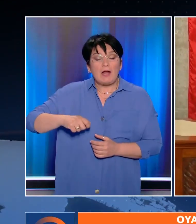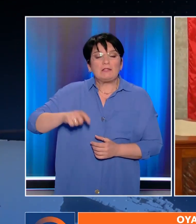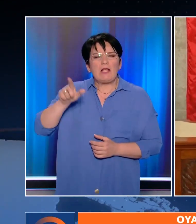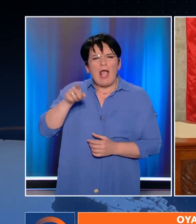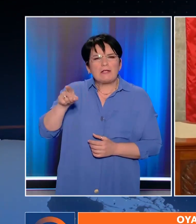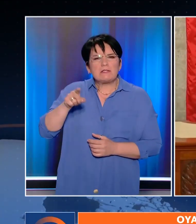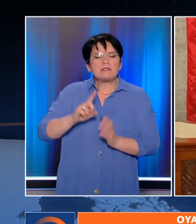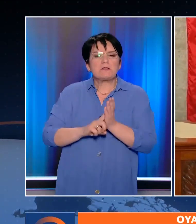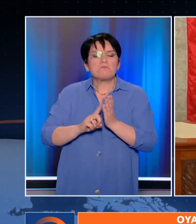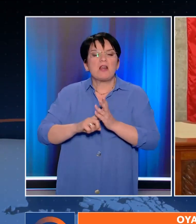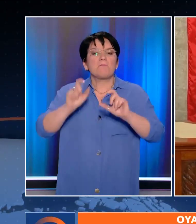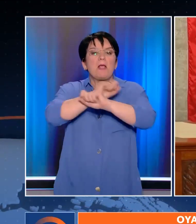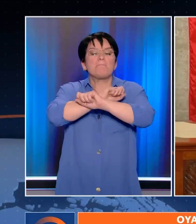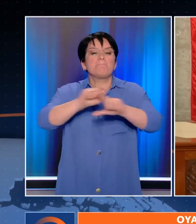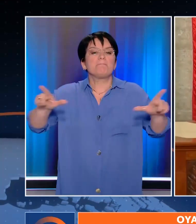ένα σαφέστατο μήνυμα.